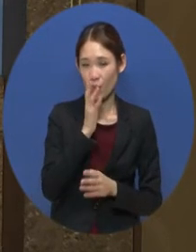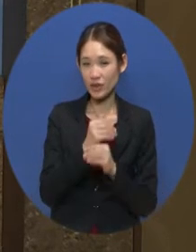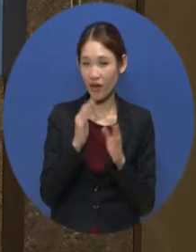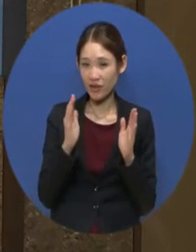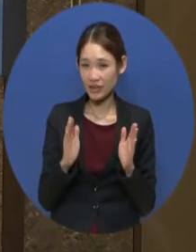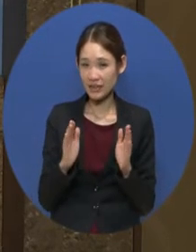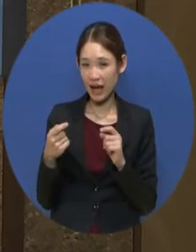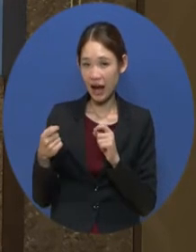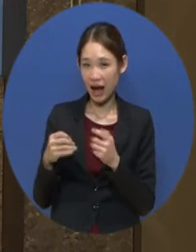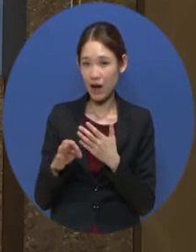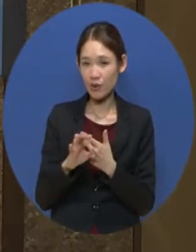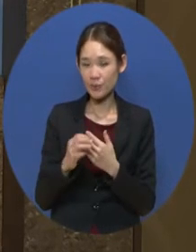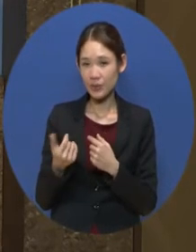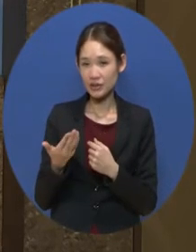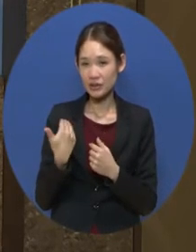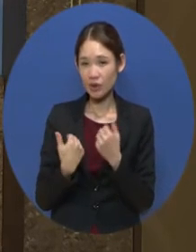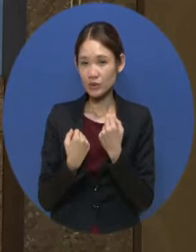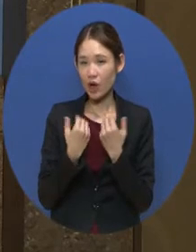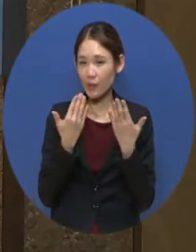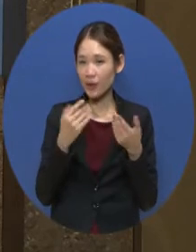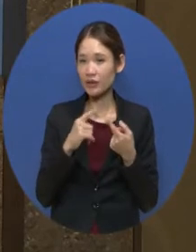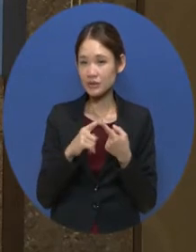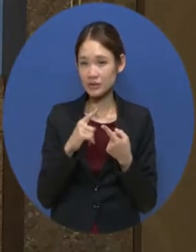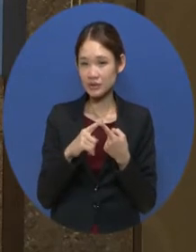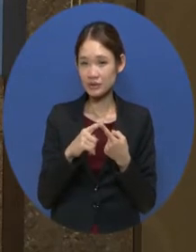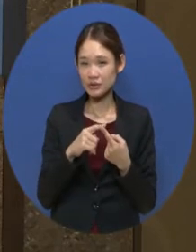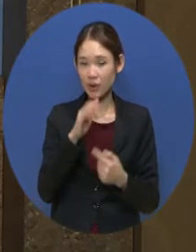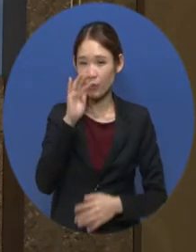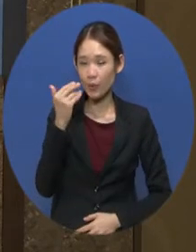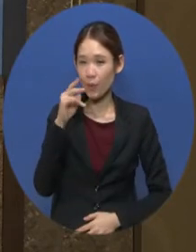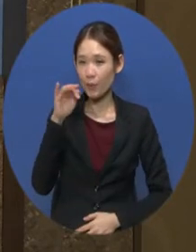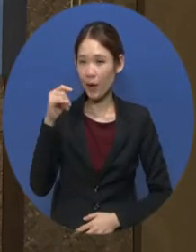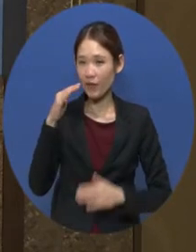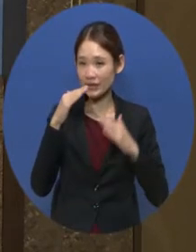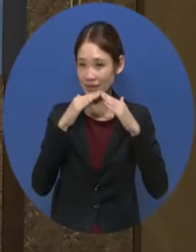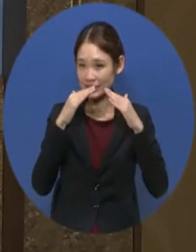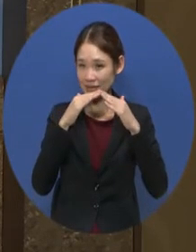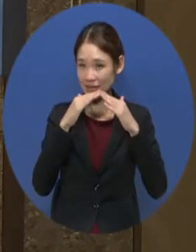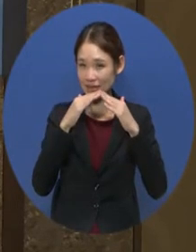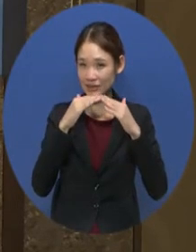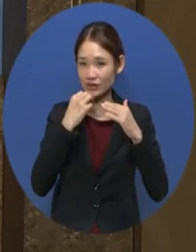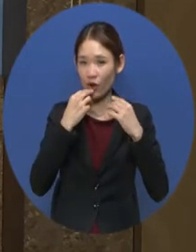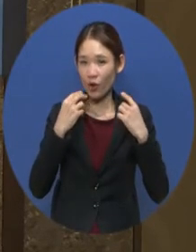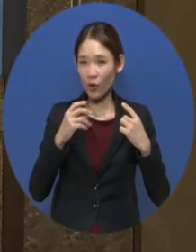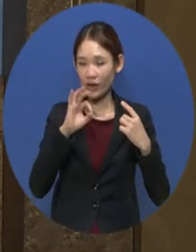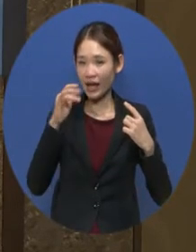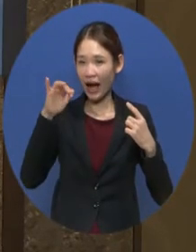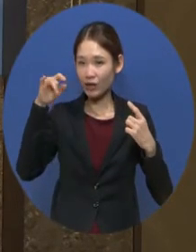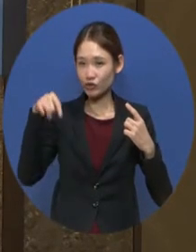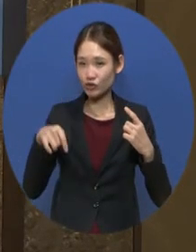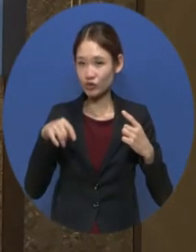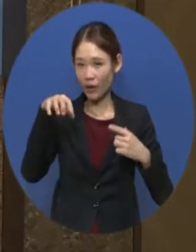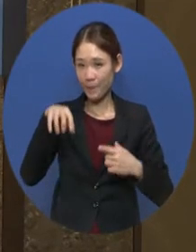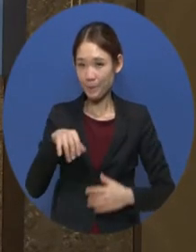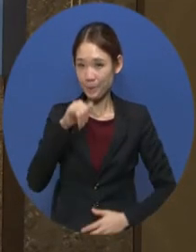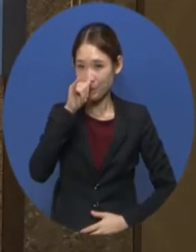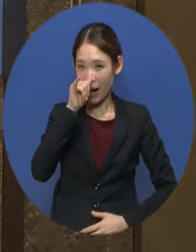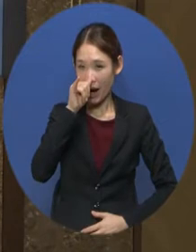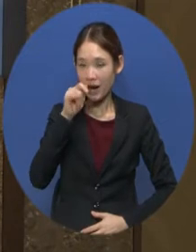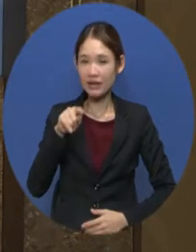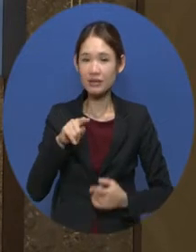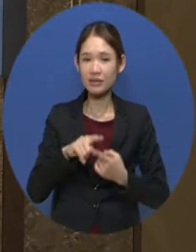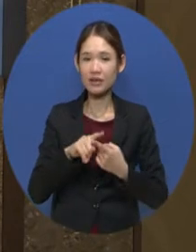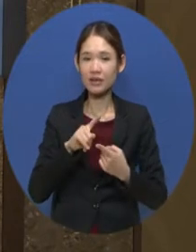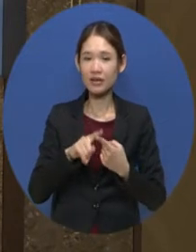이르게 된다면은 아까 네. 처음에 말씀드렸듯이 효명의 집이라는 곳이 있습니다. 제가 경기도 양주에 위치하고 있는데요. 여기서는